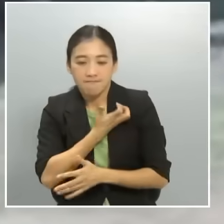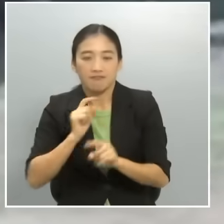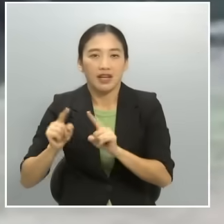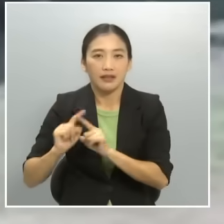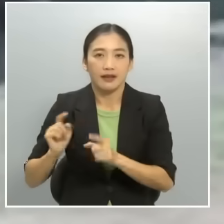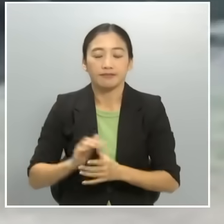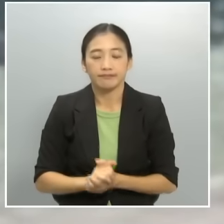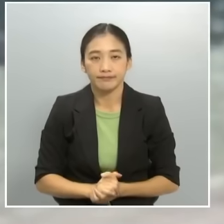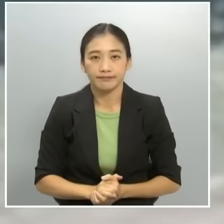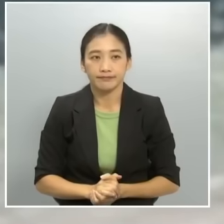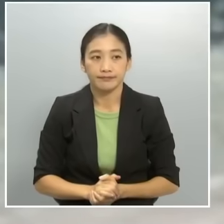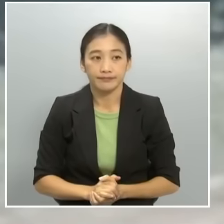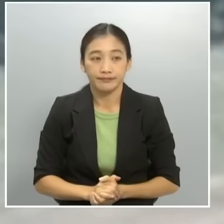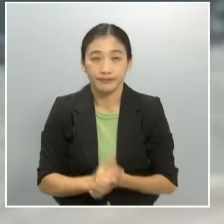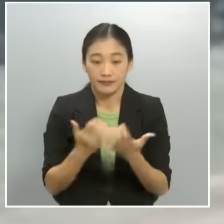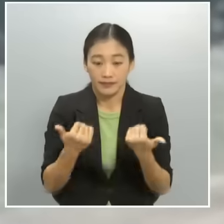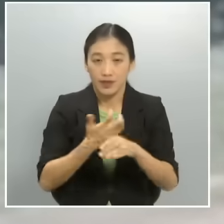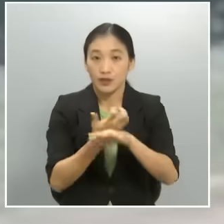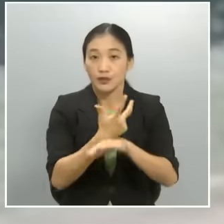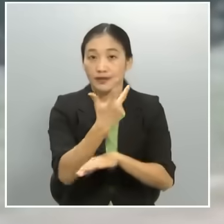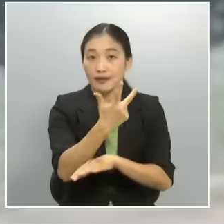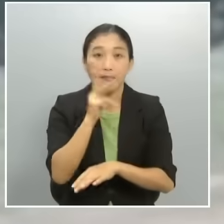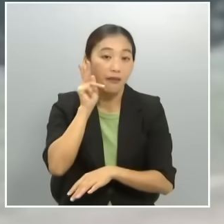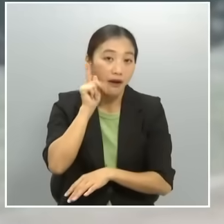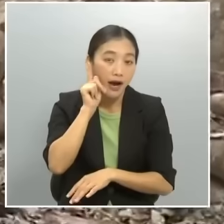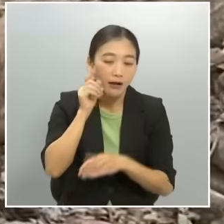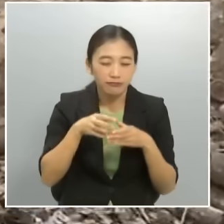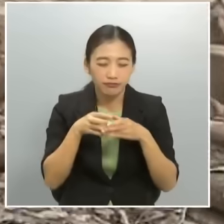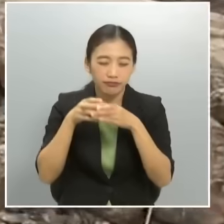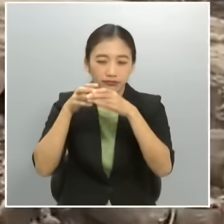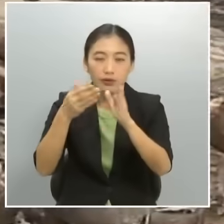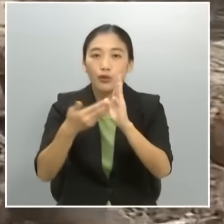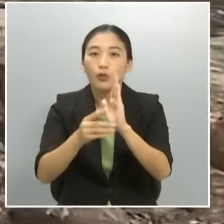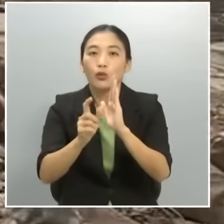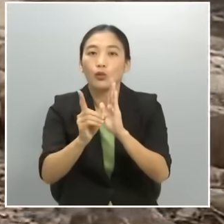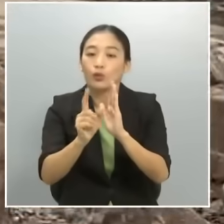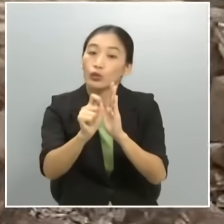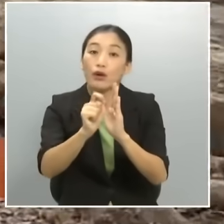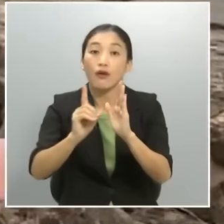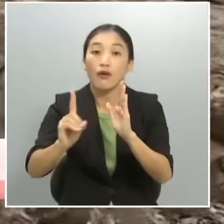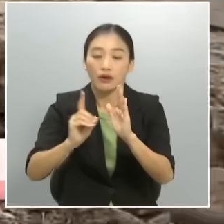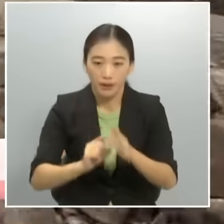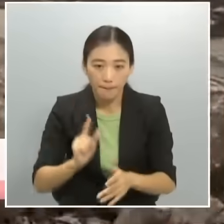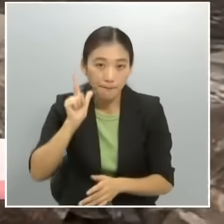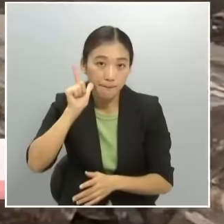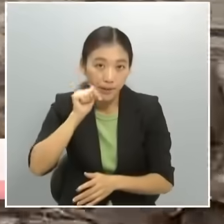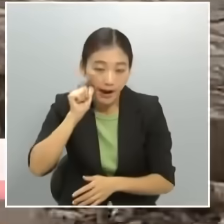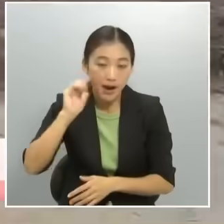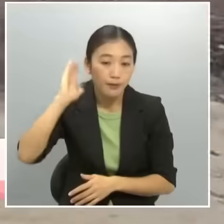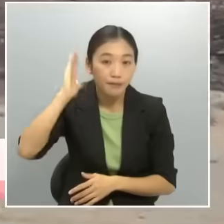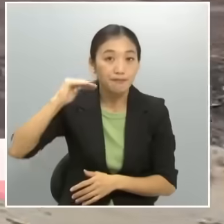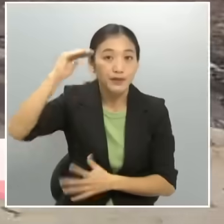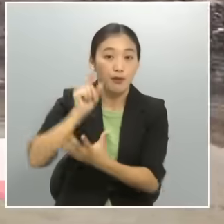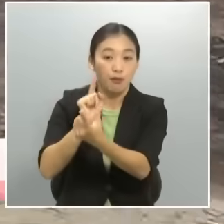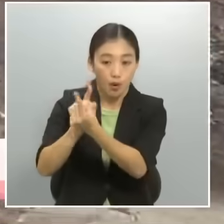ทีมข่าวตามอัมพลไปที่บ้านที่อุดรธานีนะคะไปเจอแม่กับพี่ชายแต่ไม่เจอตัวอัมพลแม่ของอัมพลบอกว่าไม่รู้